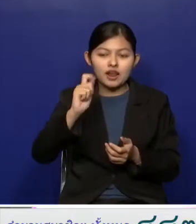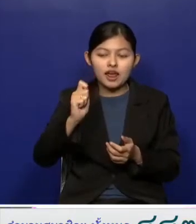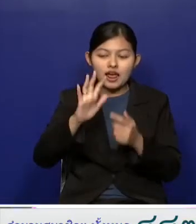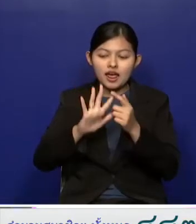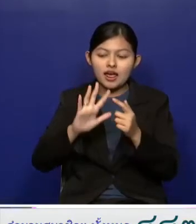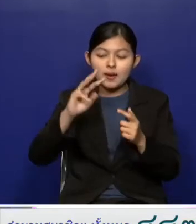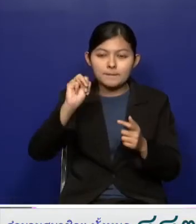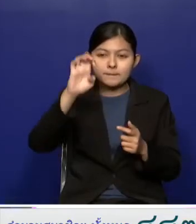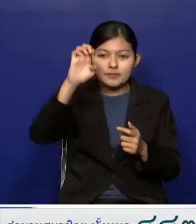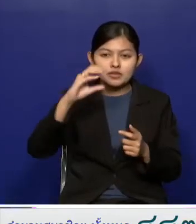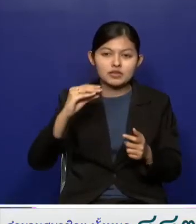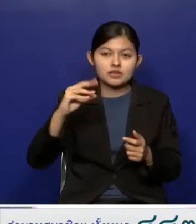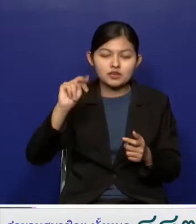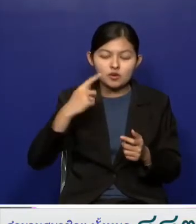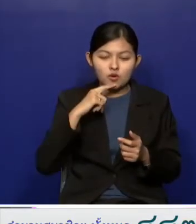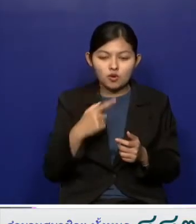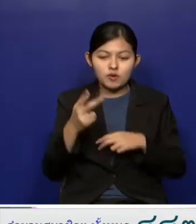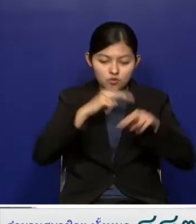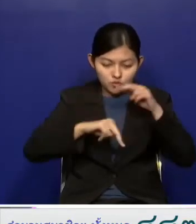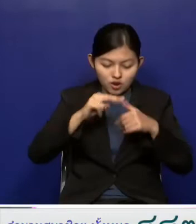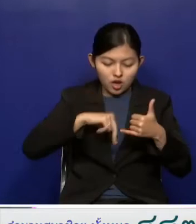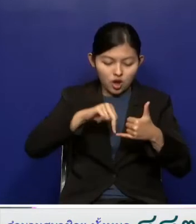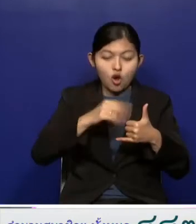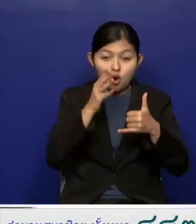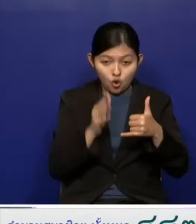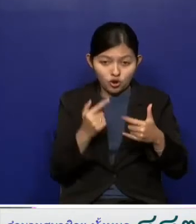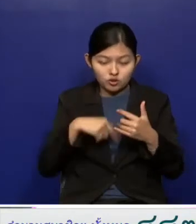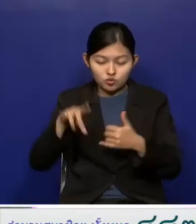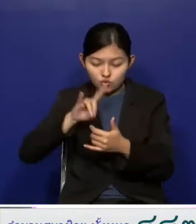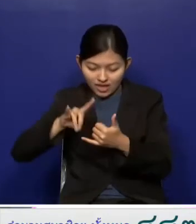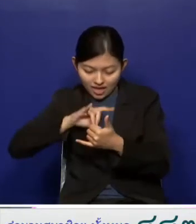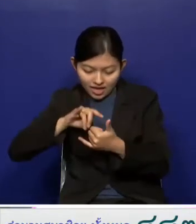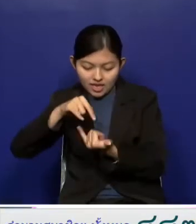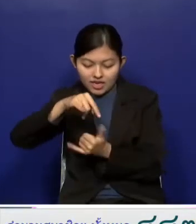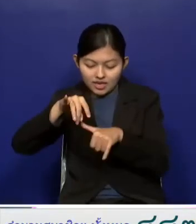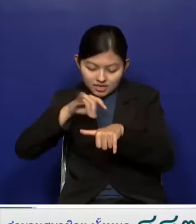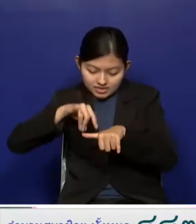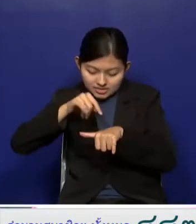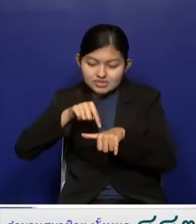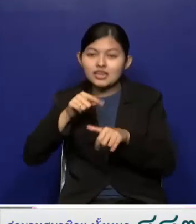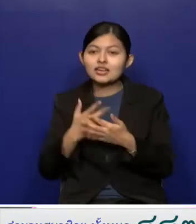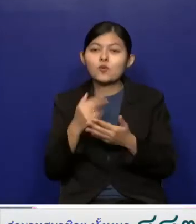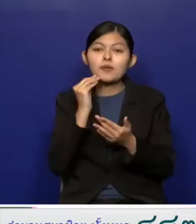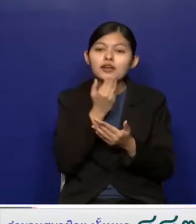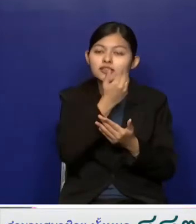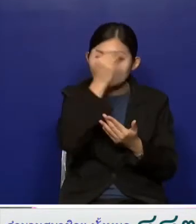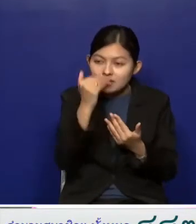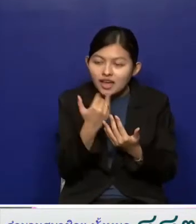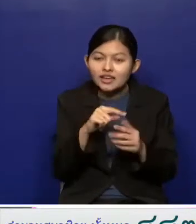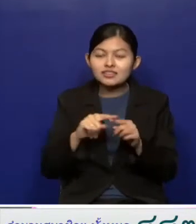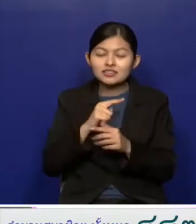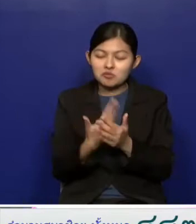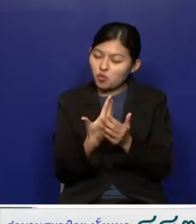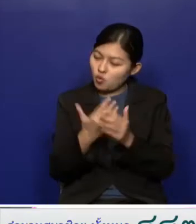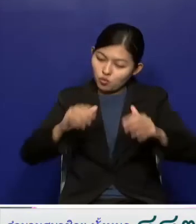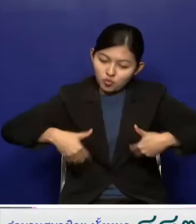คของคนของสัตว์เป็นอาหารของคนของสัตว์เป็นเครื่องสำอางซึ่งเป็นสิ่งที่ได้มูลค่าสูง